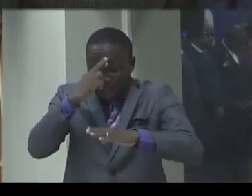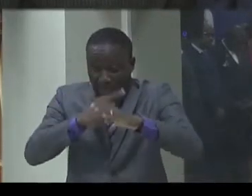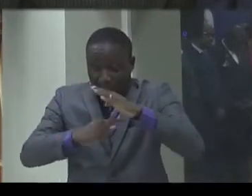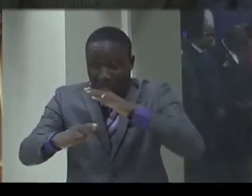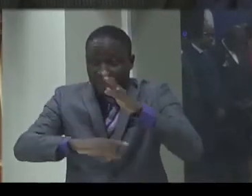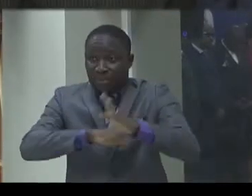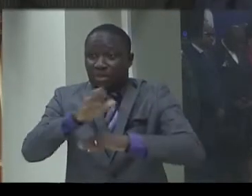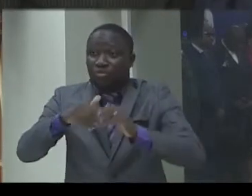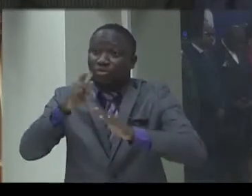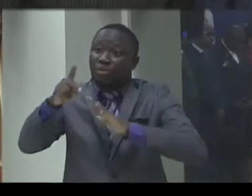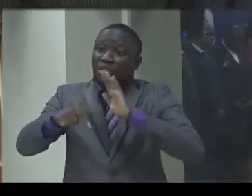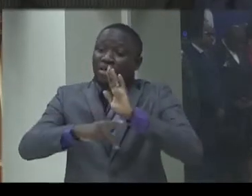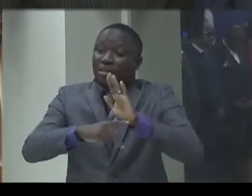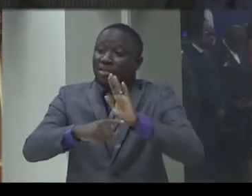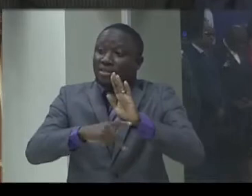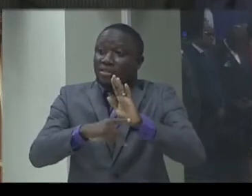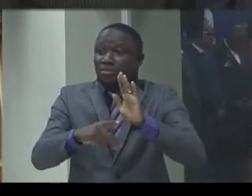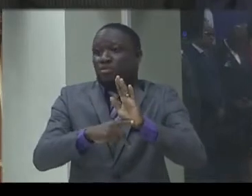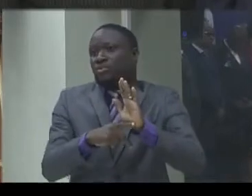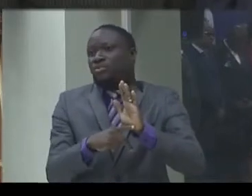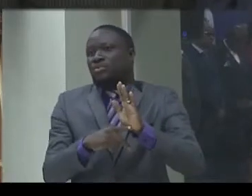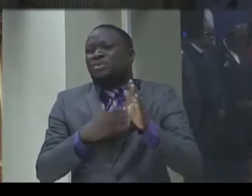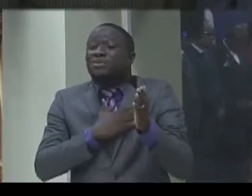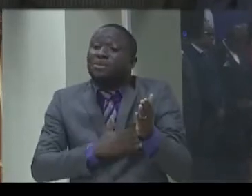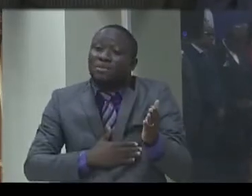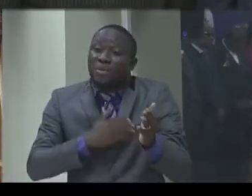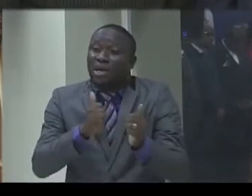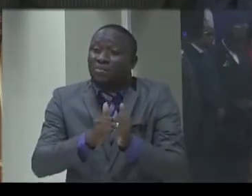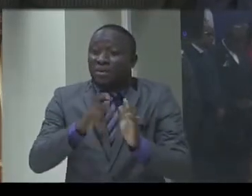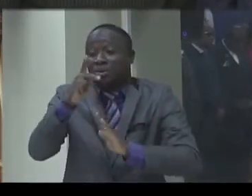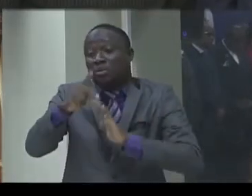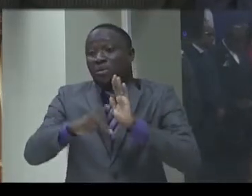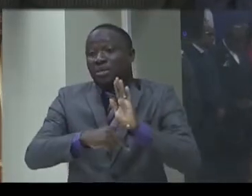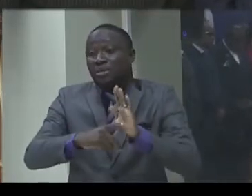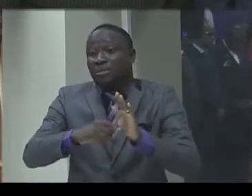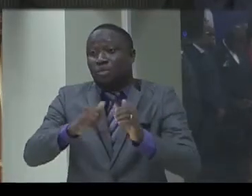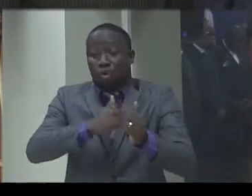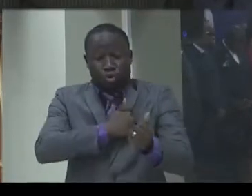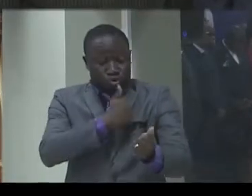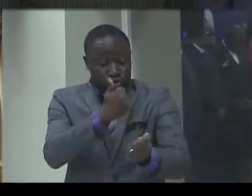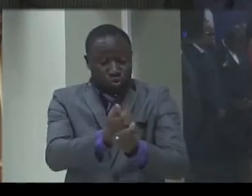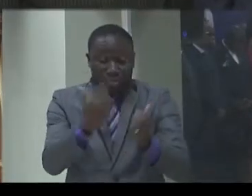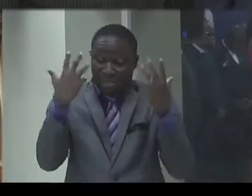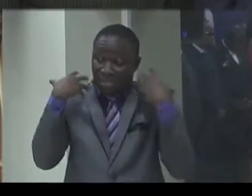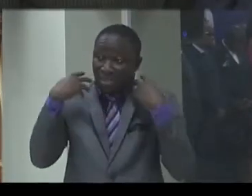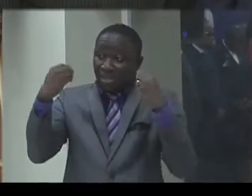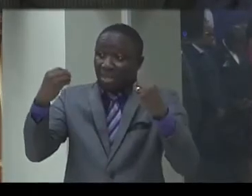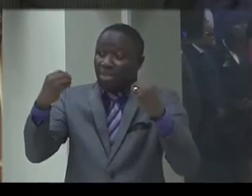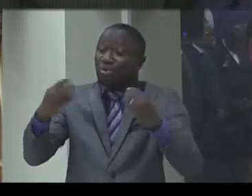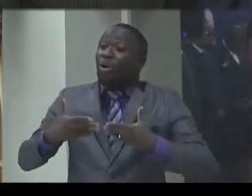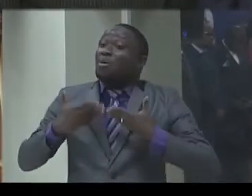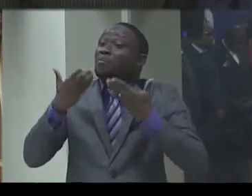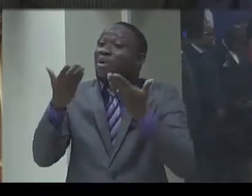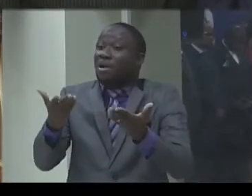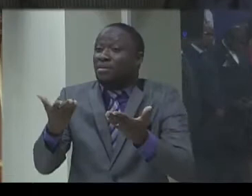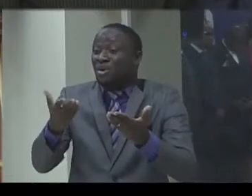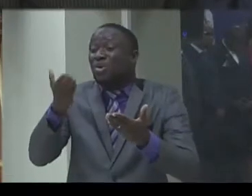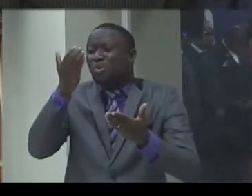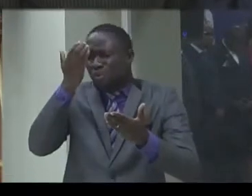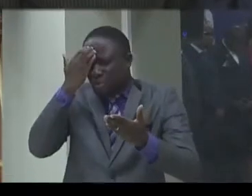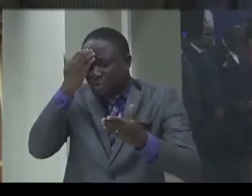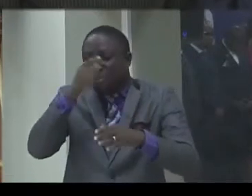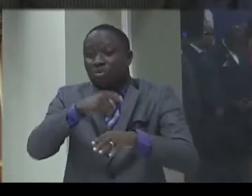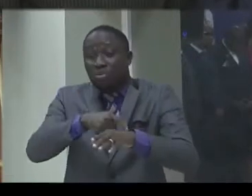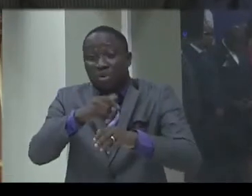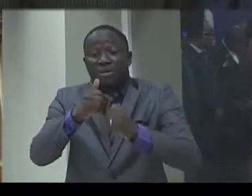nom di jen yo ak tout konsign autorite saniter yo malgre sityasyon difisil